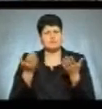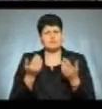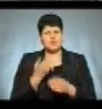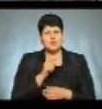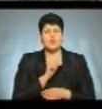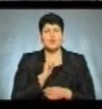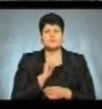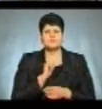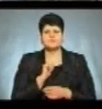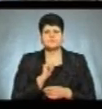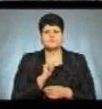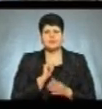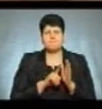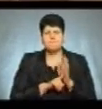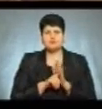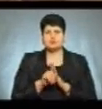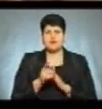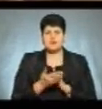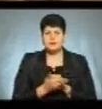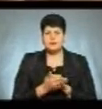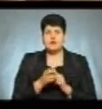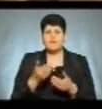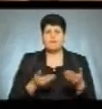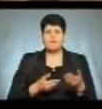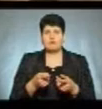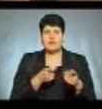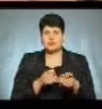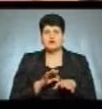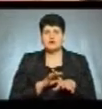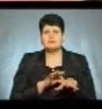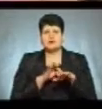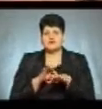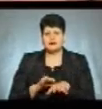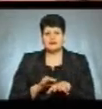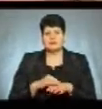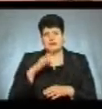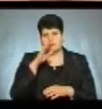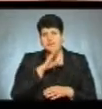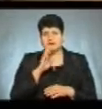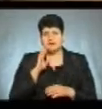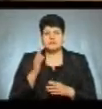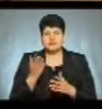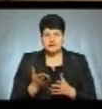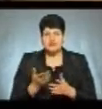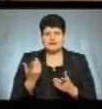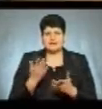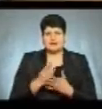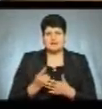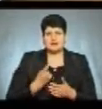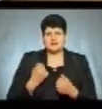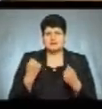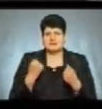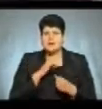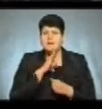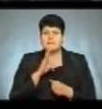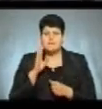ті починання. У біатлон Дмитра привели батьки спортсмена Марія та Володимир Підручний, які є майстрами спорту.